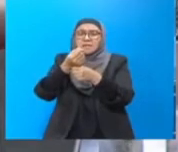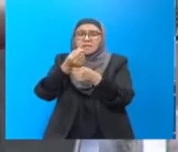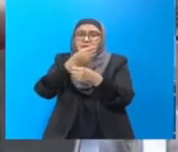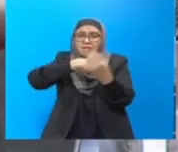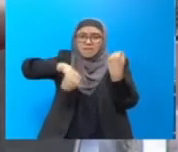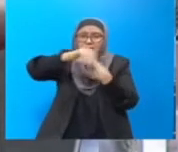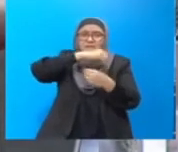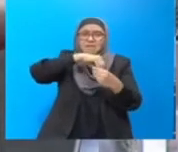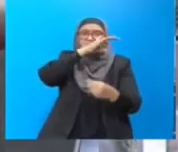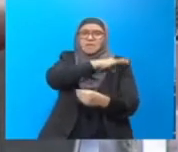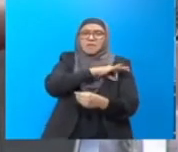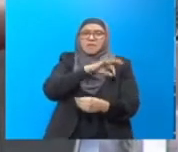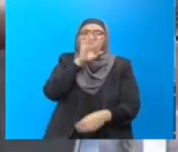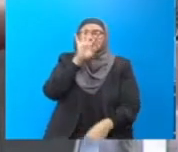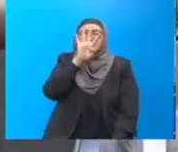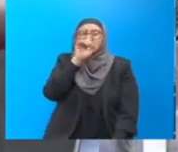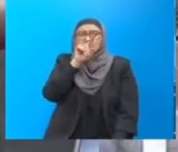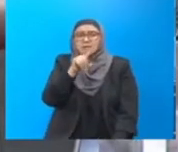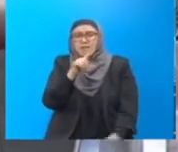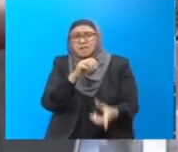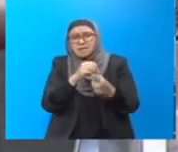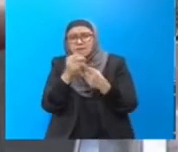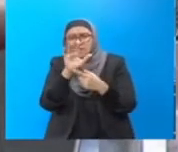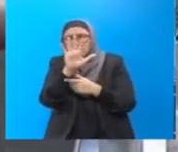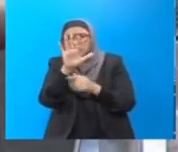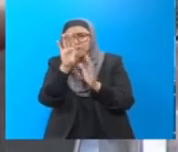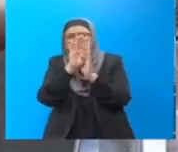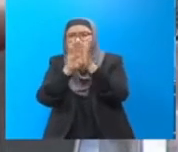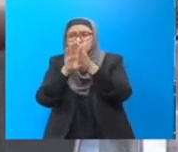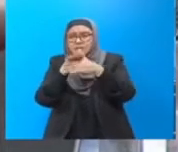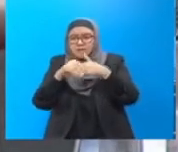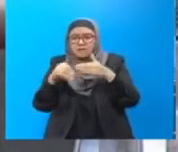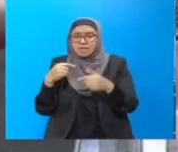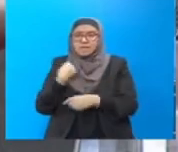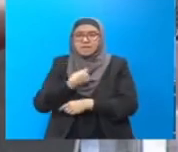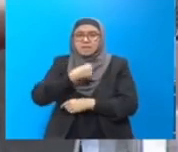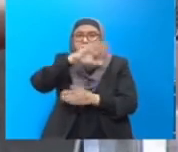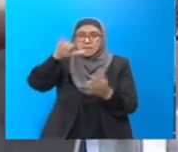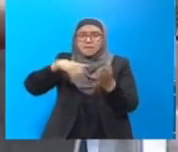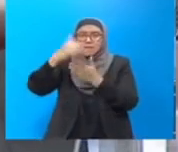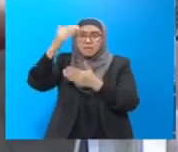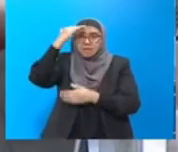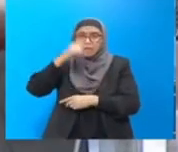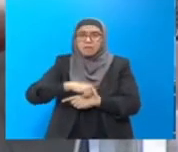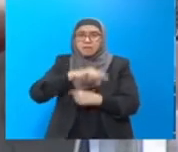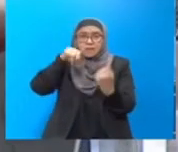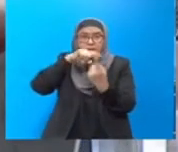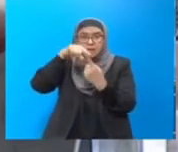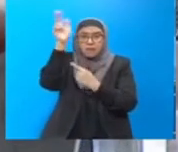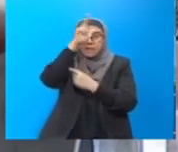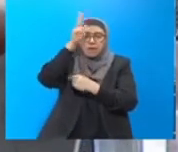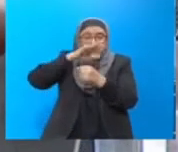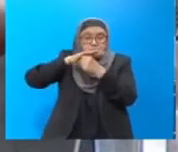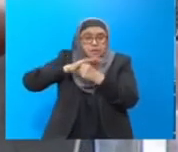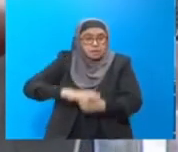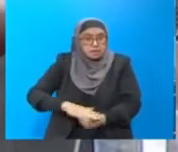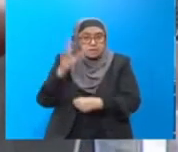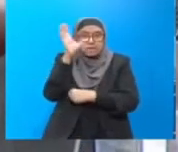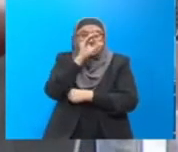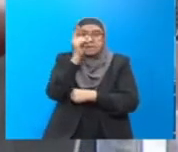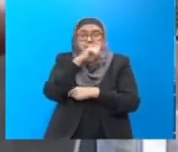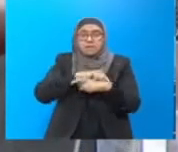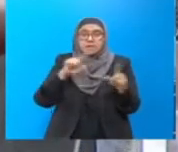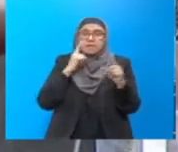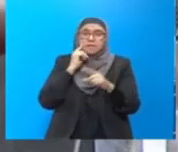biliar dan kita semua tahu bahwa bilamana kerajaan tertekan ataupun menghadapi